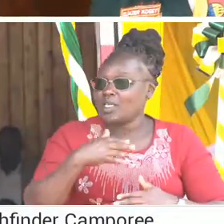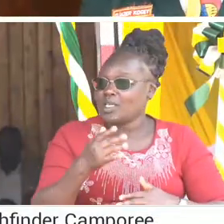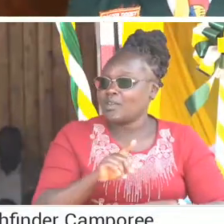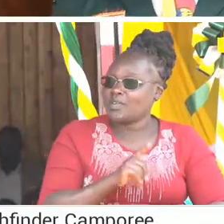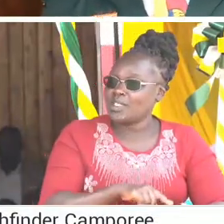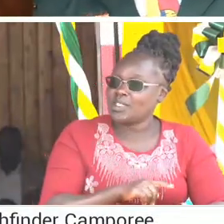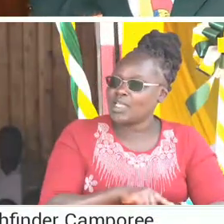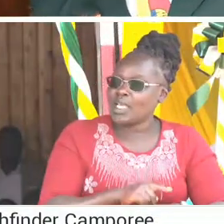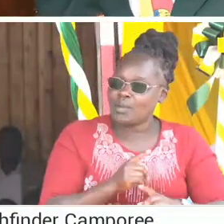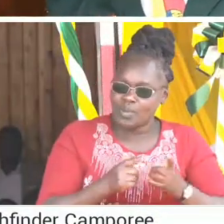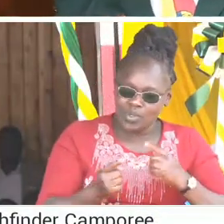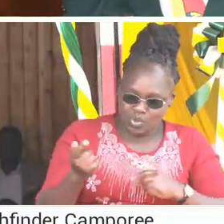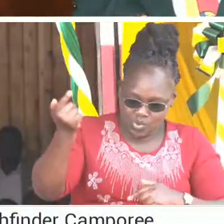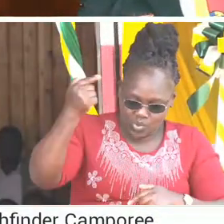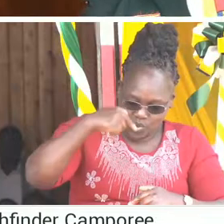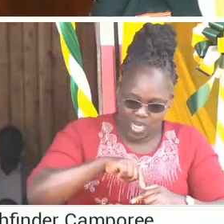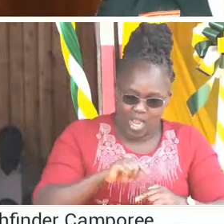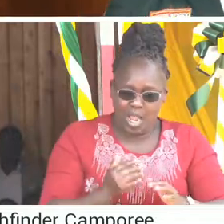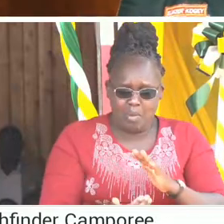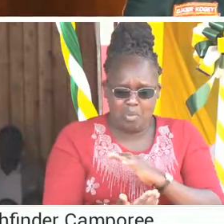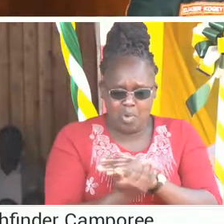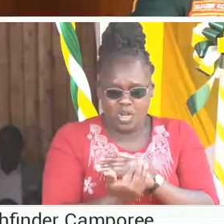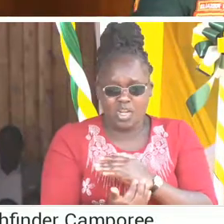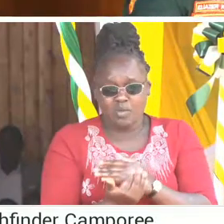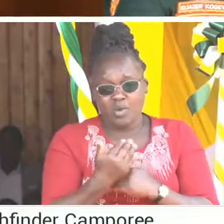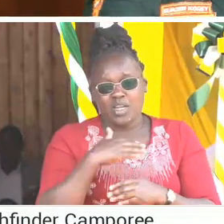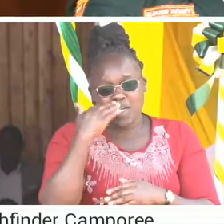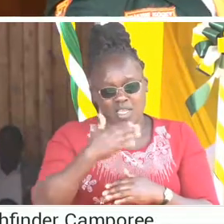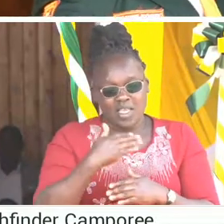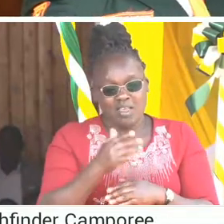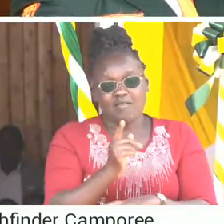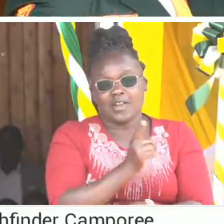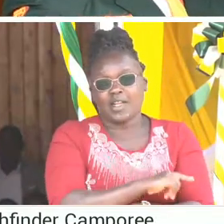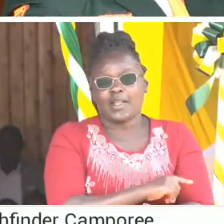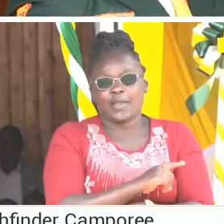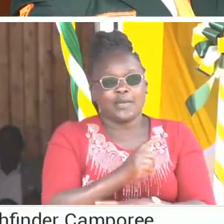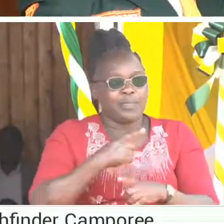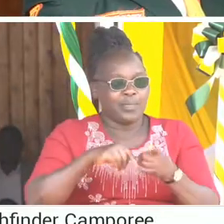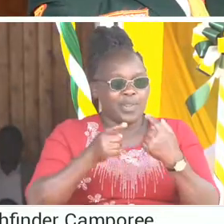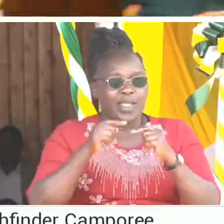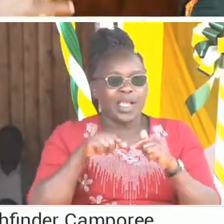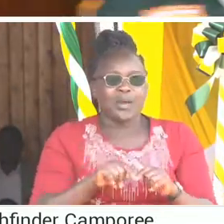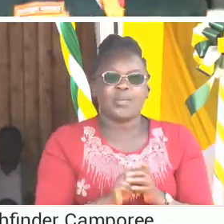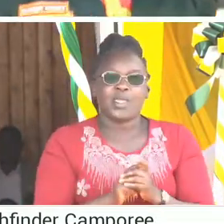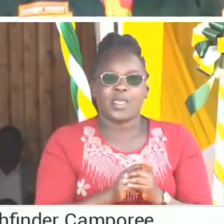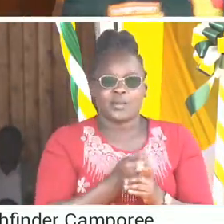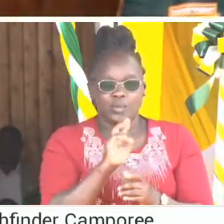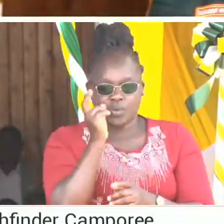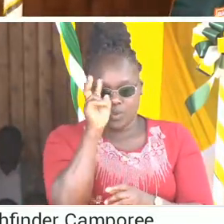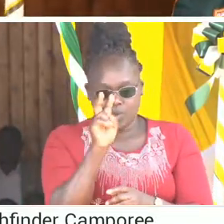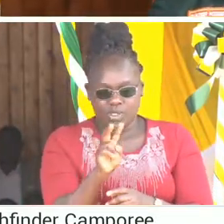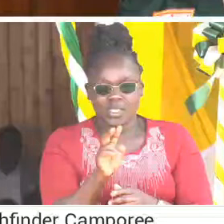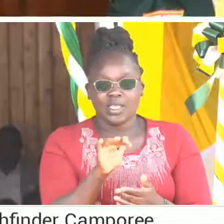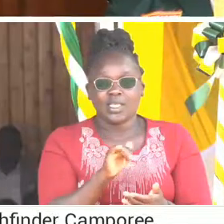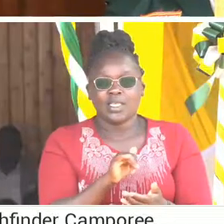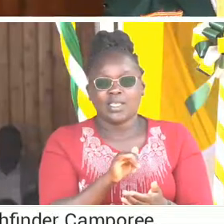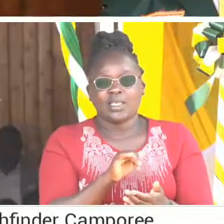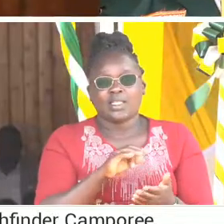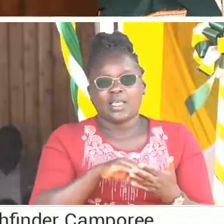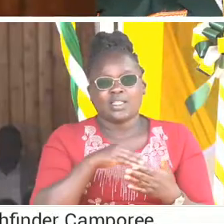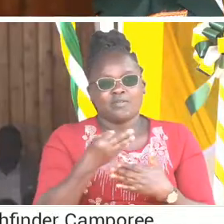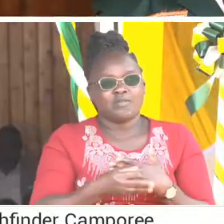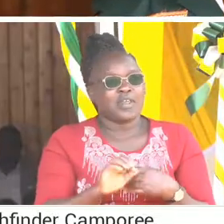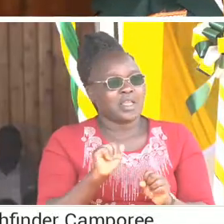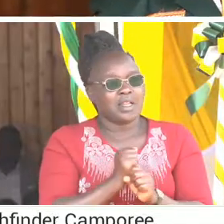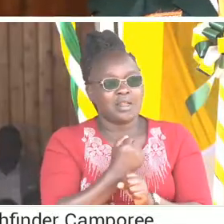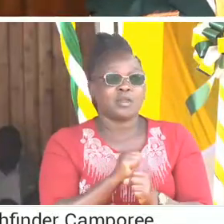asubuhi anauliza maswali ngumu ngumu kwa viongozi wake ili aone kwamba hii tusianguke. Na kweli